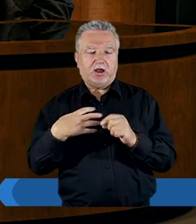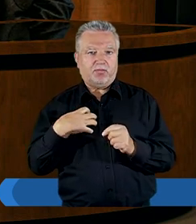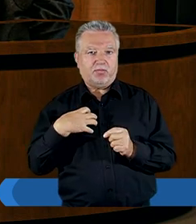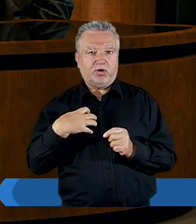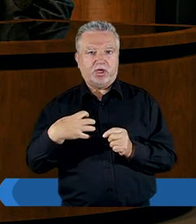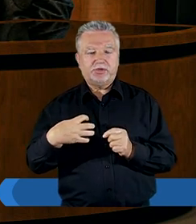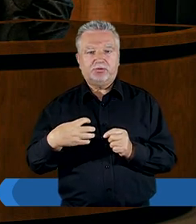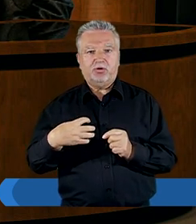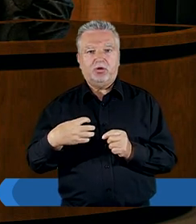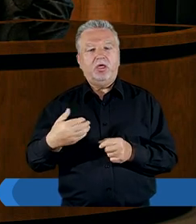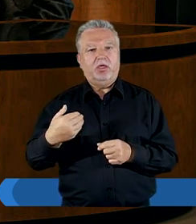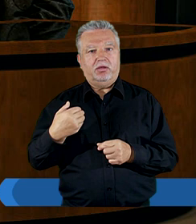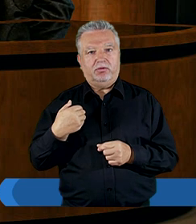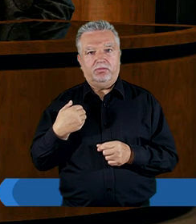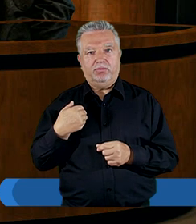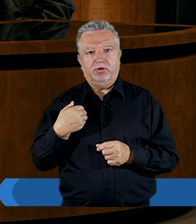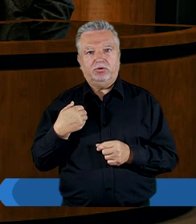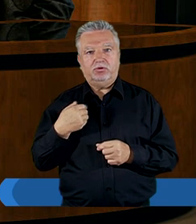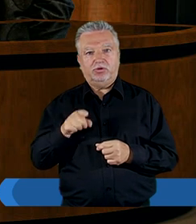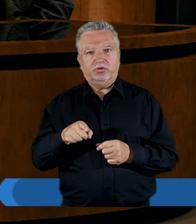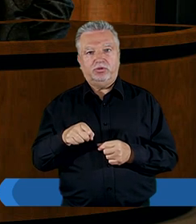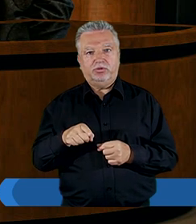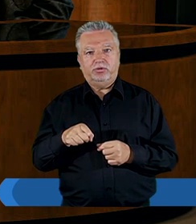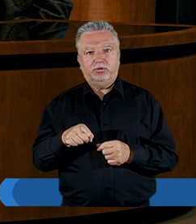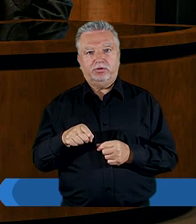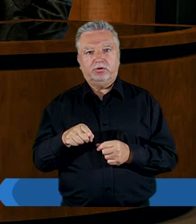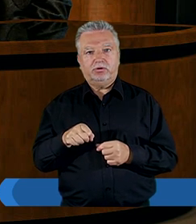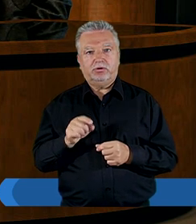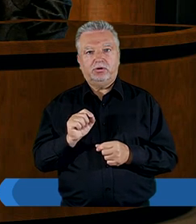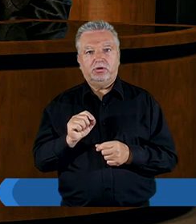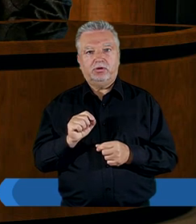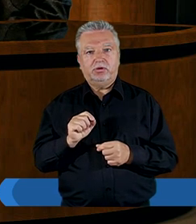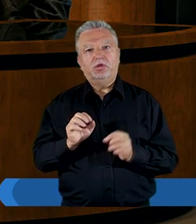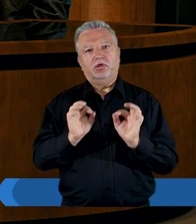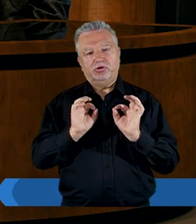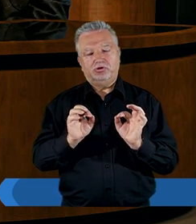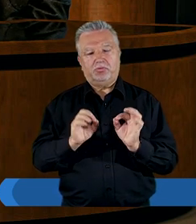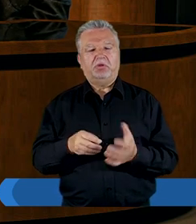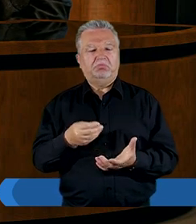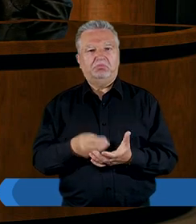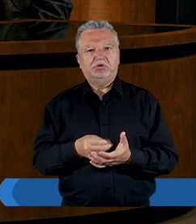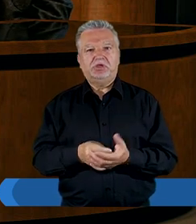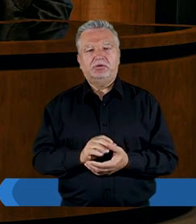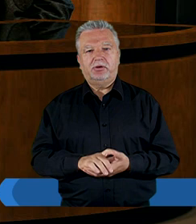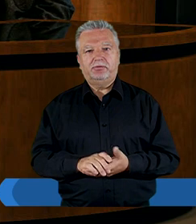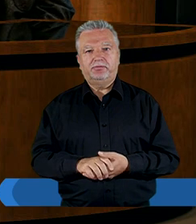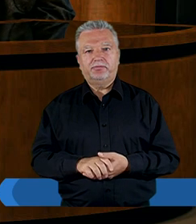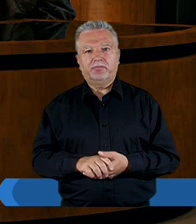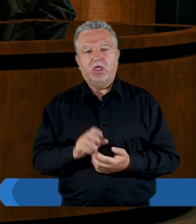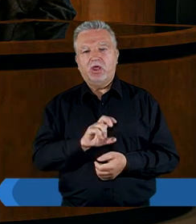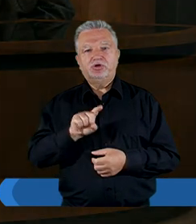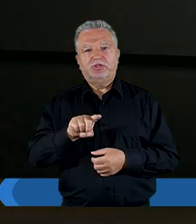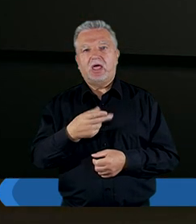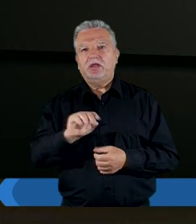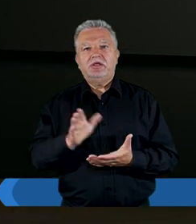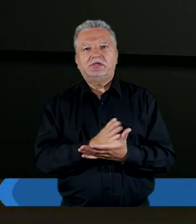majętność. Był to po prostu, myślę, że był to po prostu super biznesmen. Czy ta